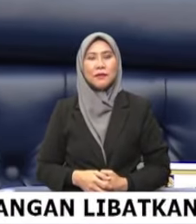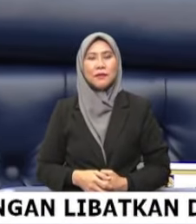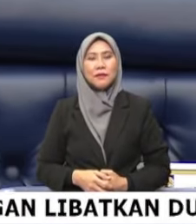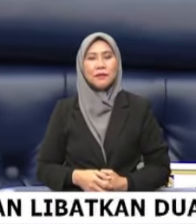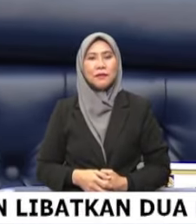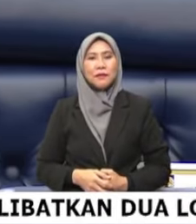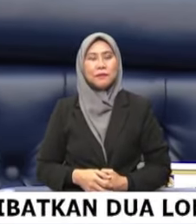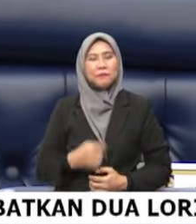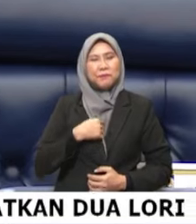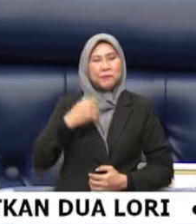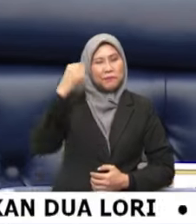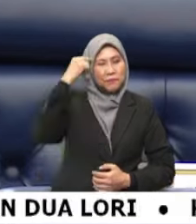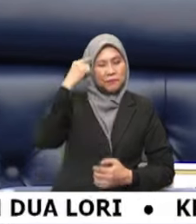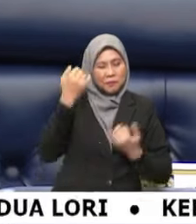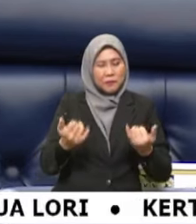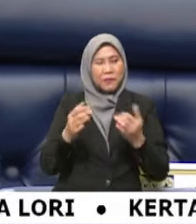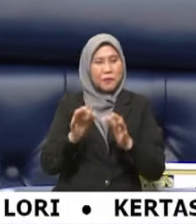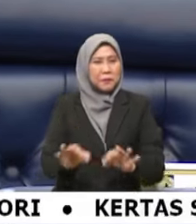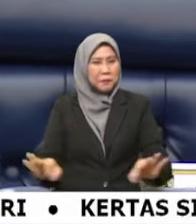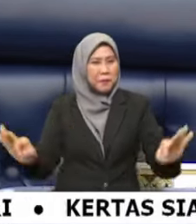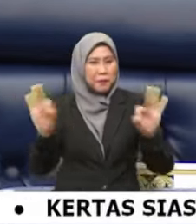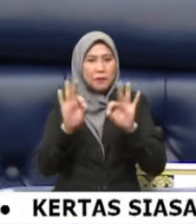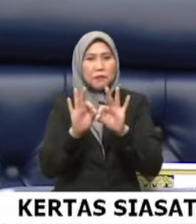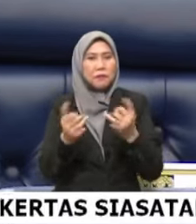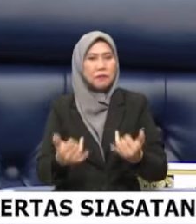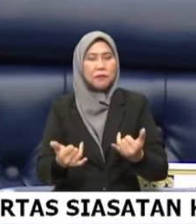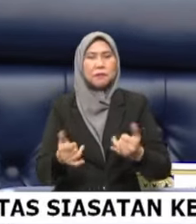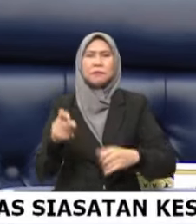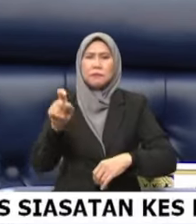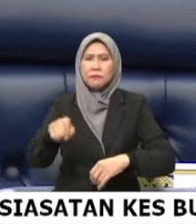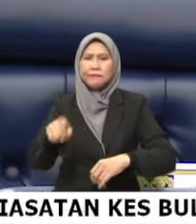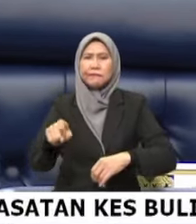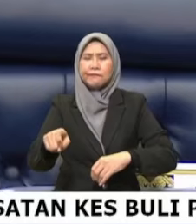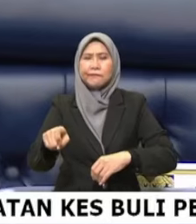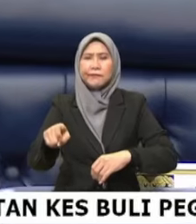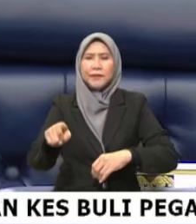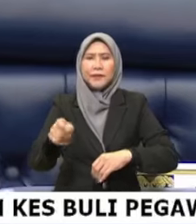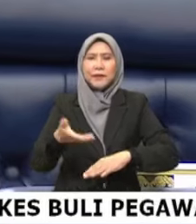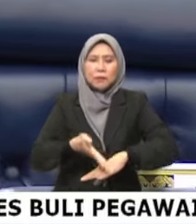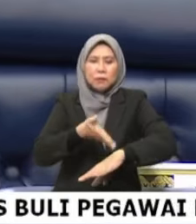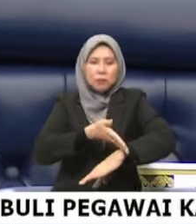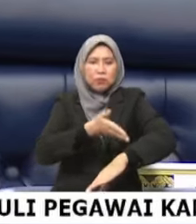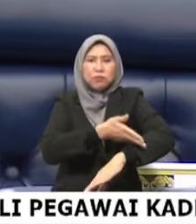saya ingat lebih mustahak adalah Yang Berhormat untuk meningkatkan